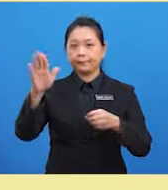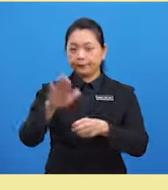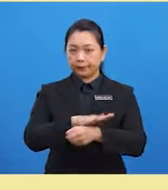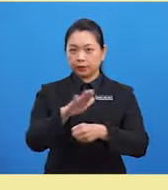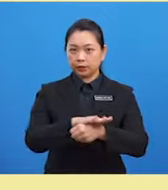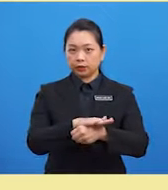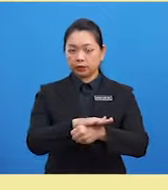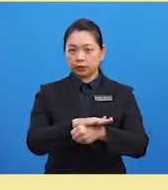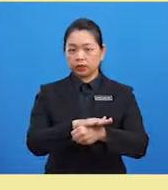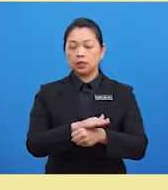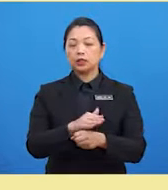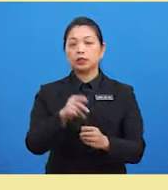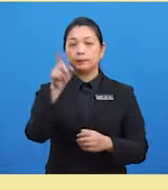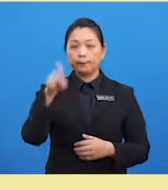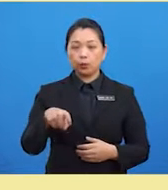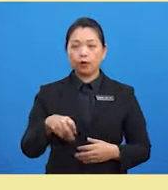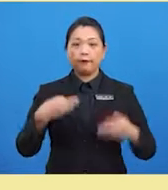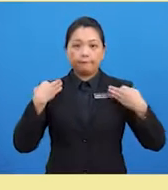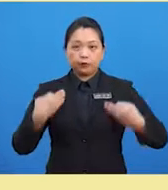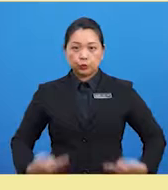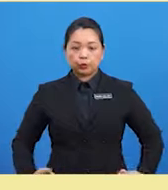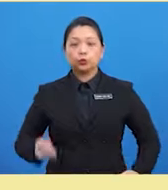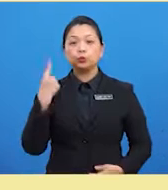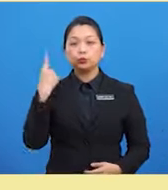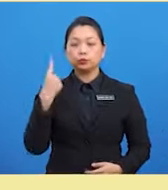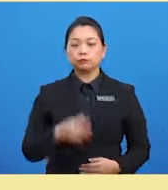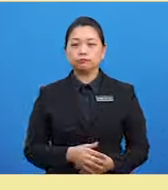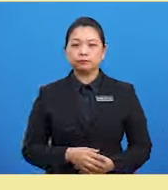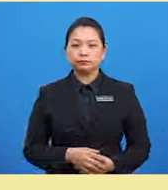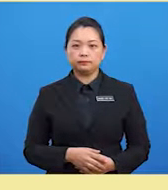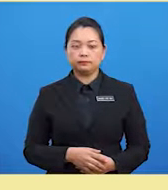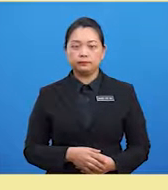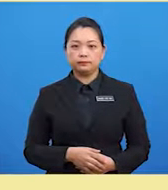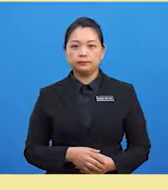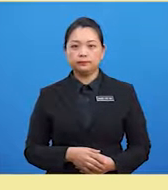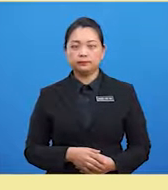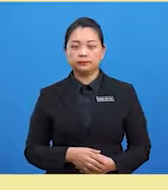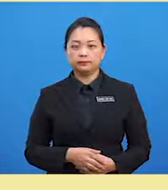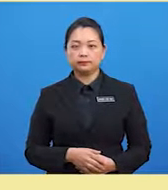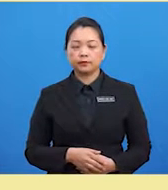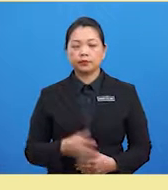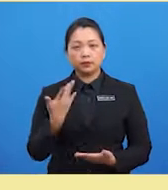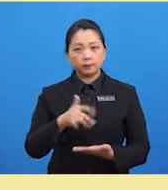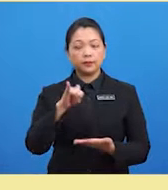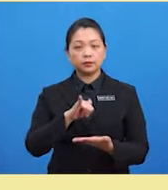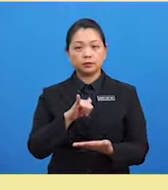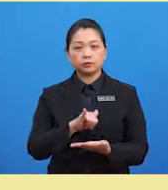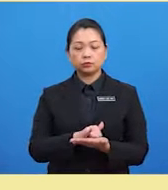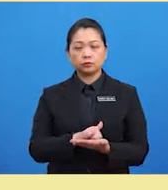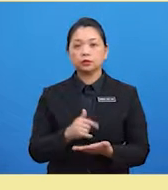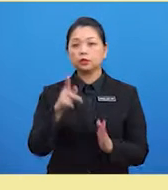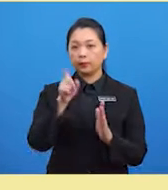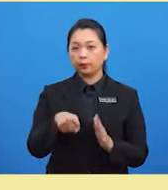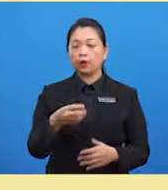keperluan fisiologi dahulu dengan memenuhi keperluan makanan,